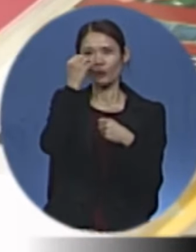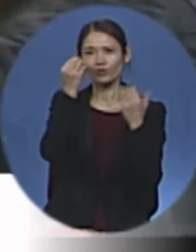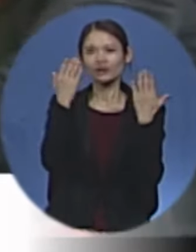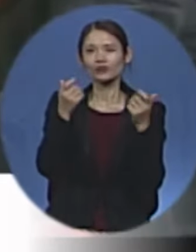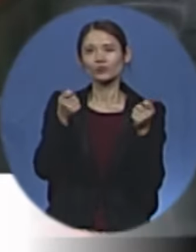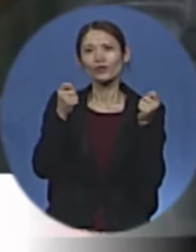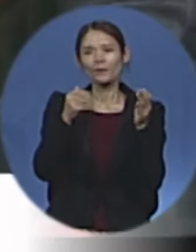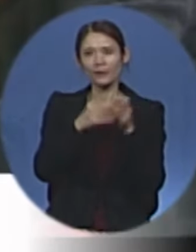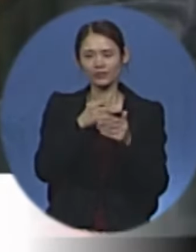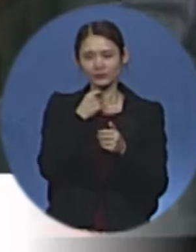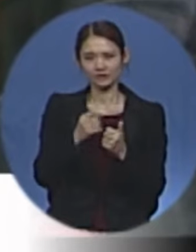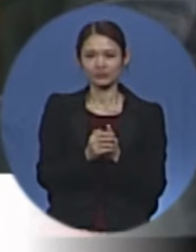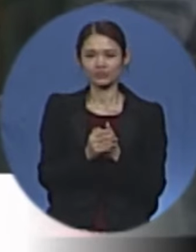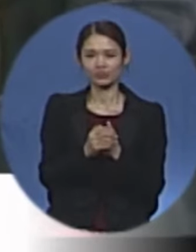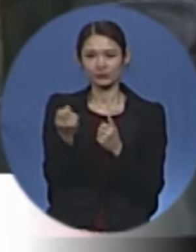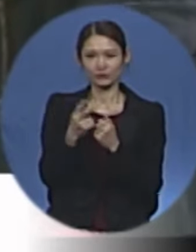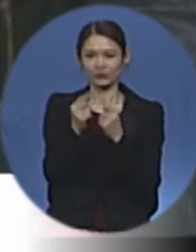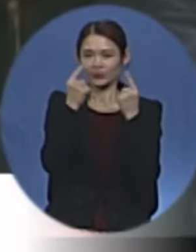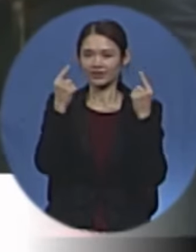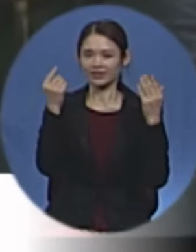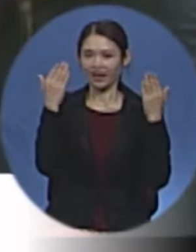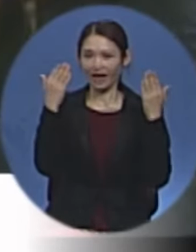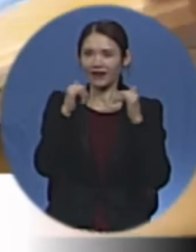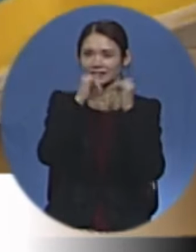고등학교 졸업하고 또 대학